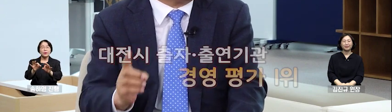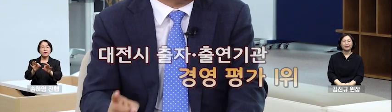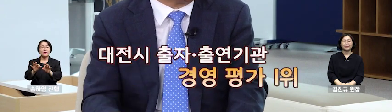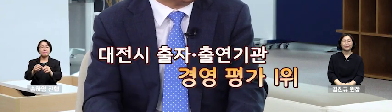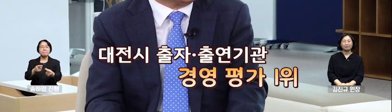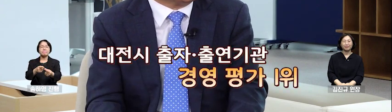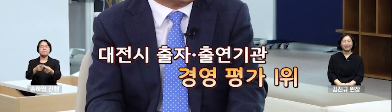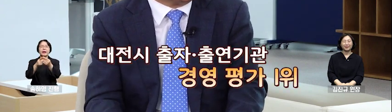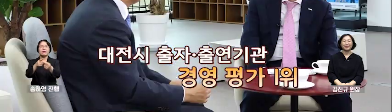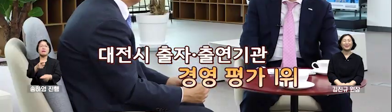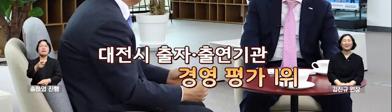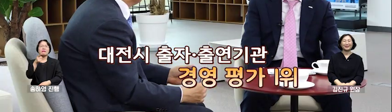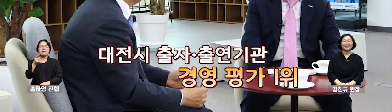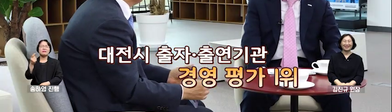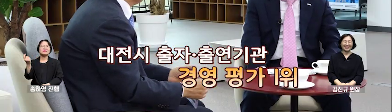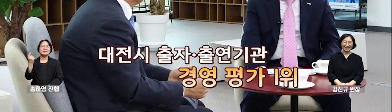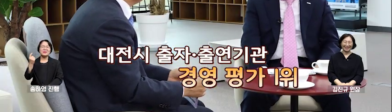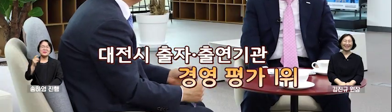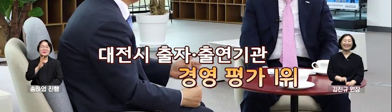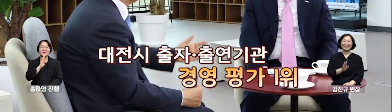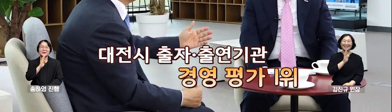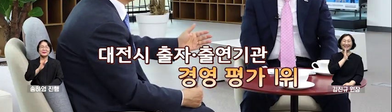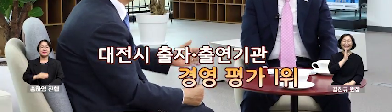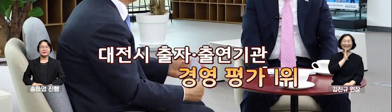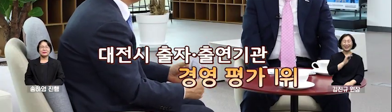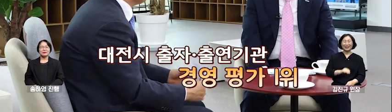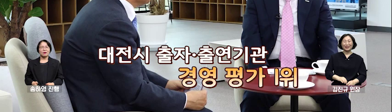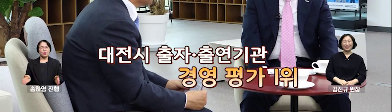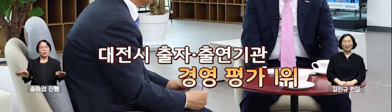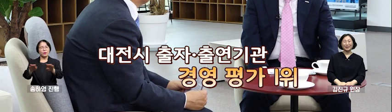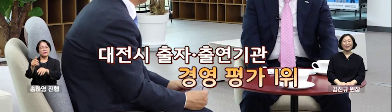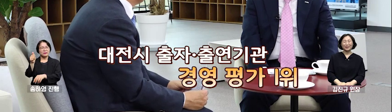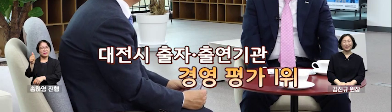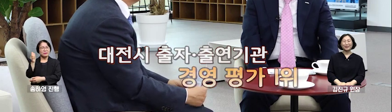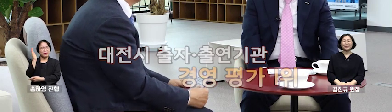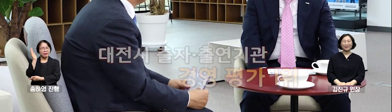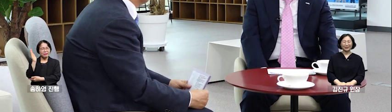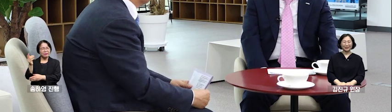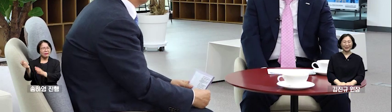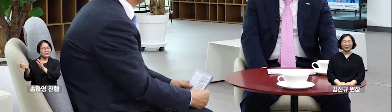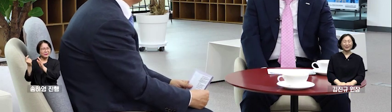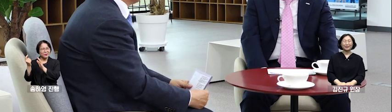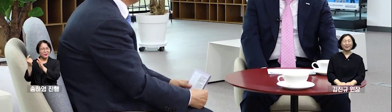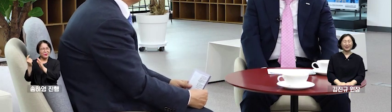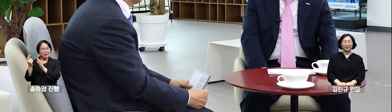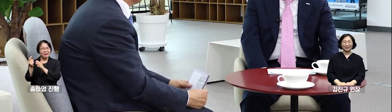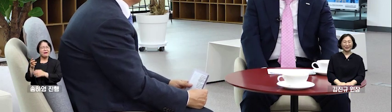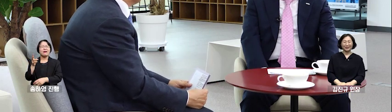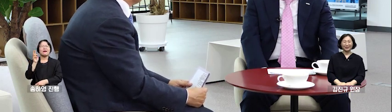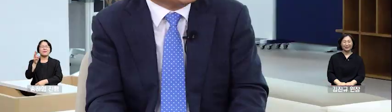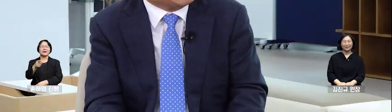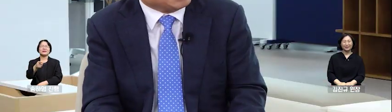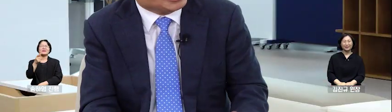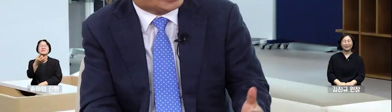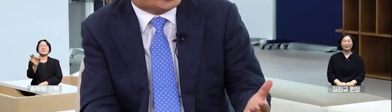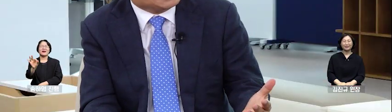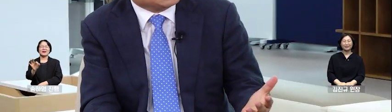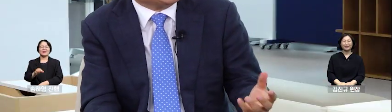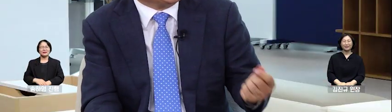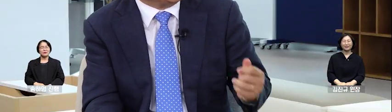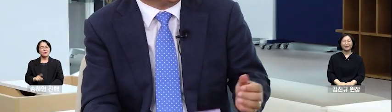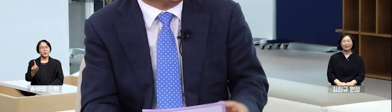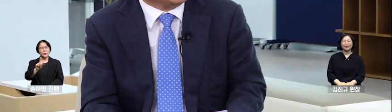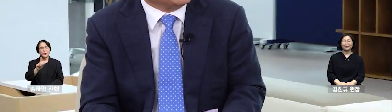1등을 하셨다 이게 들어서 4 한번 세금 원장님 말씀 하시는거 보니까 그럴 갚다 생각인데 특별히 어떤